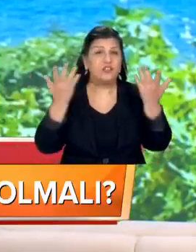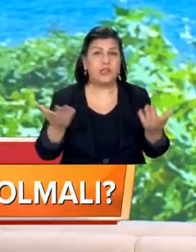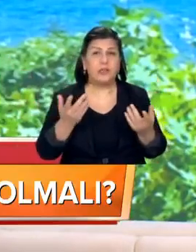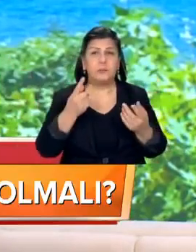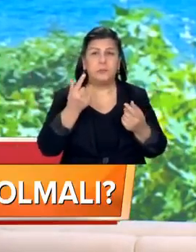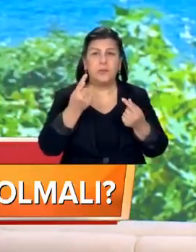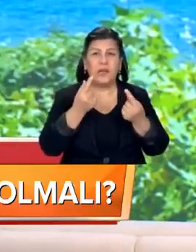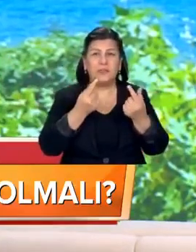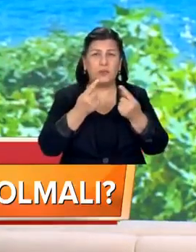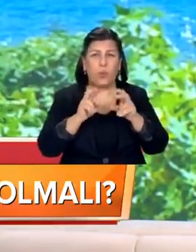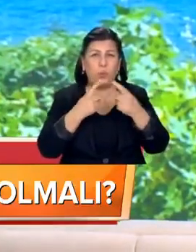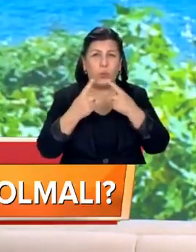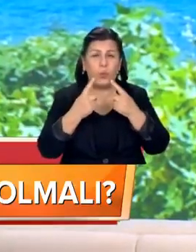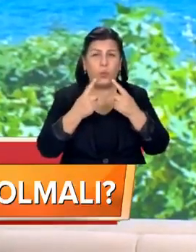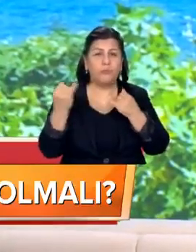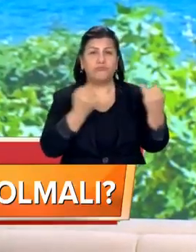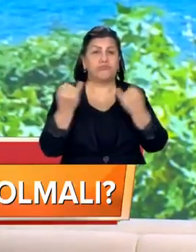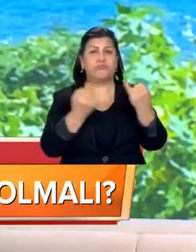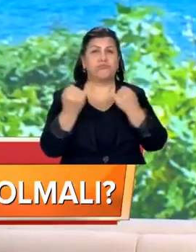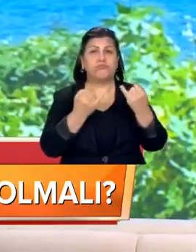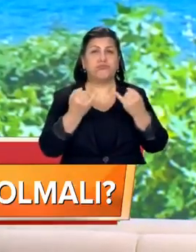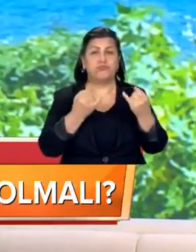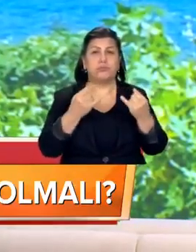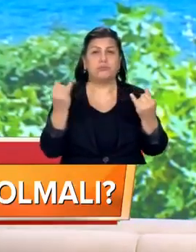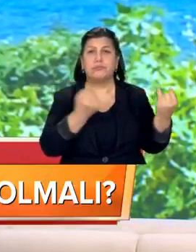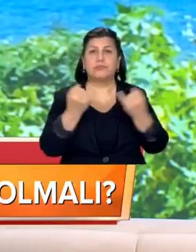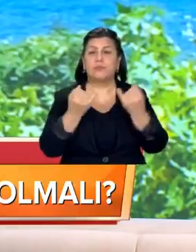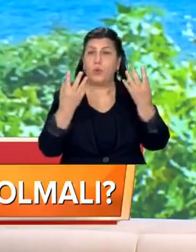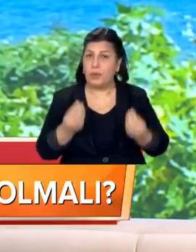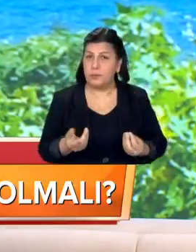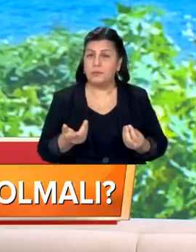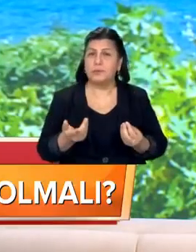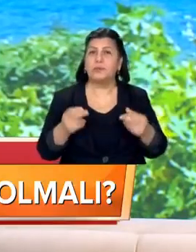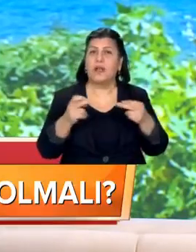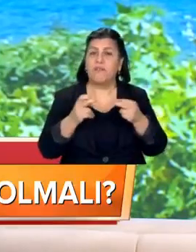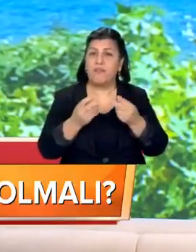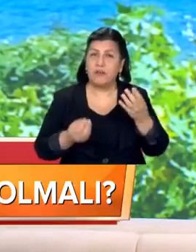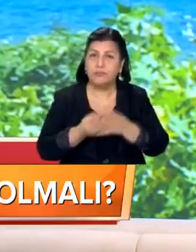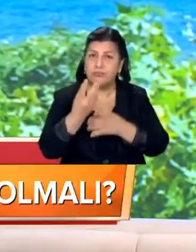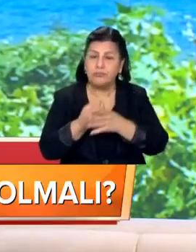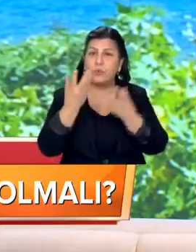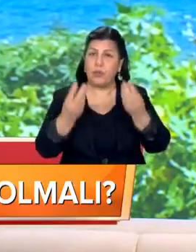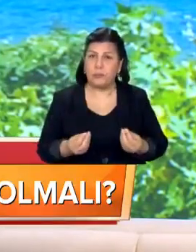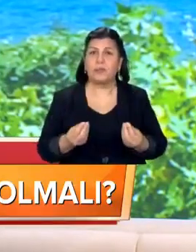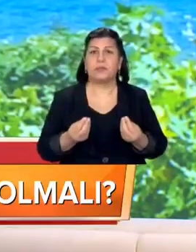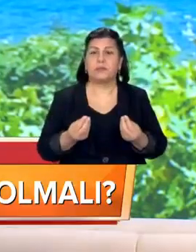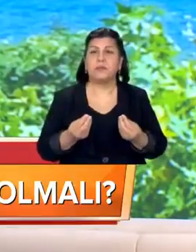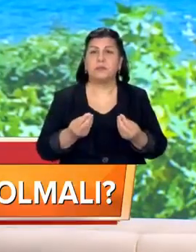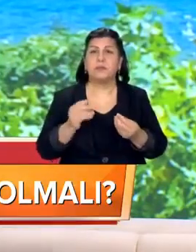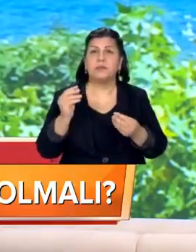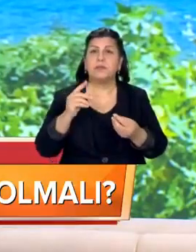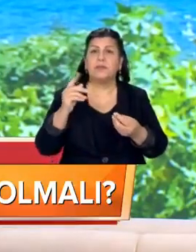dönemde artabilir de doğrusu bana sorsanız bu dönemde ev içinde tartışma miktarı eşler arasında artabilir mi artabilir